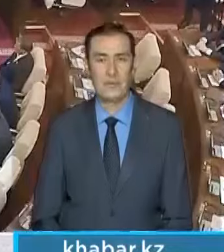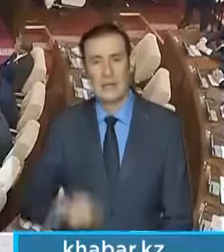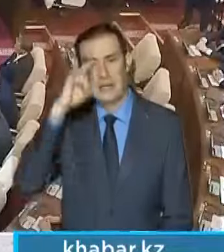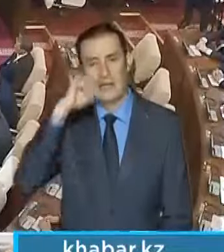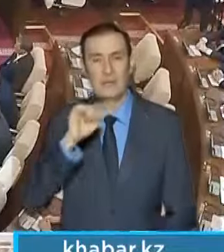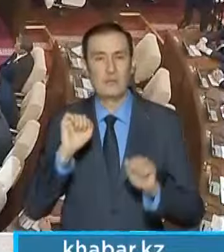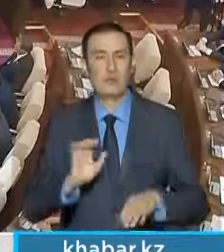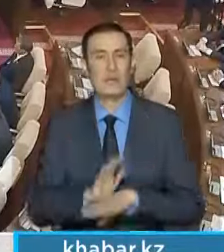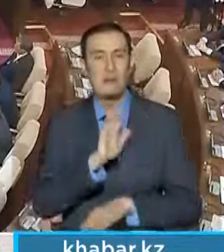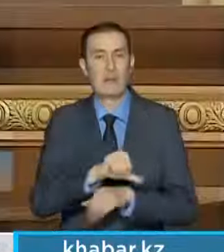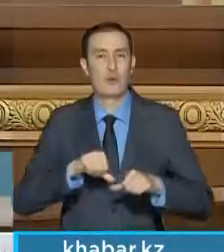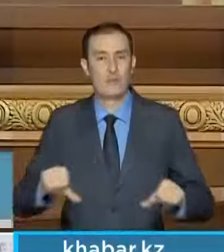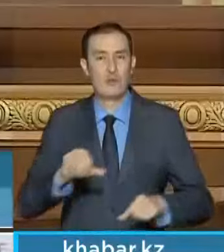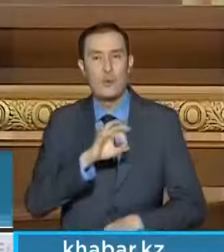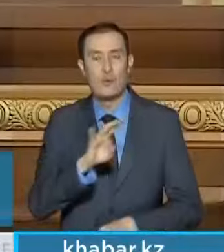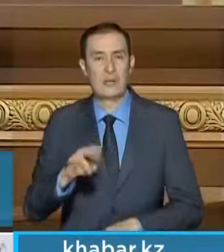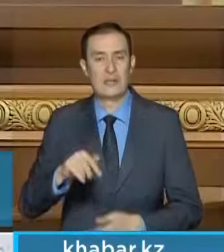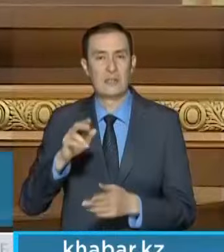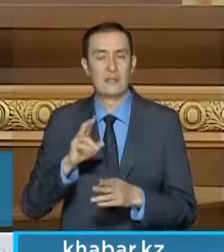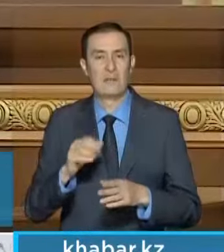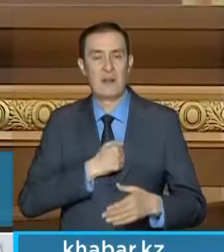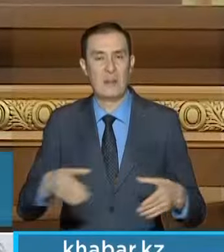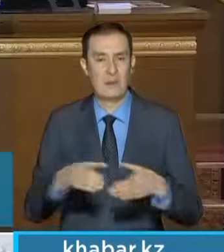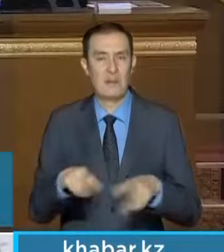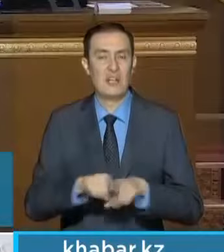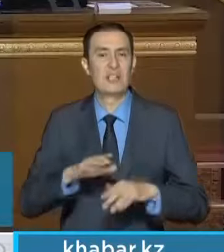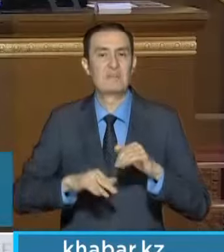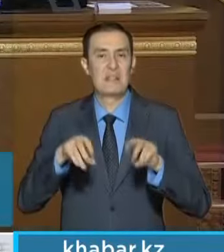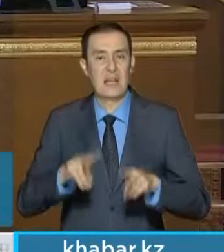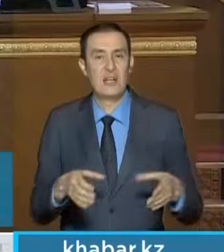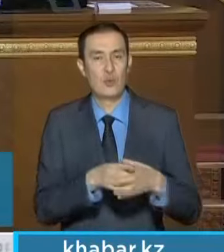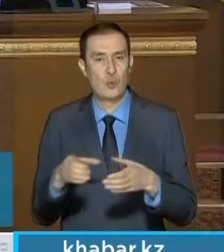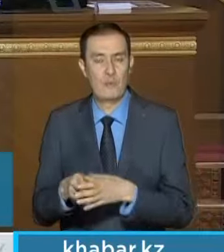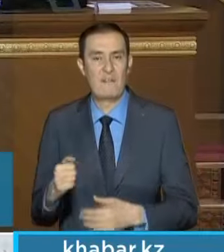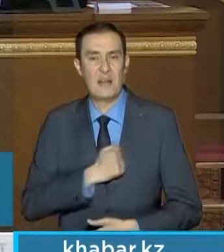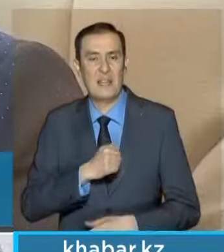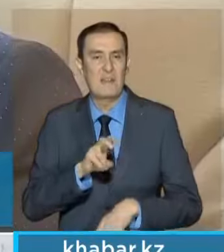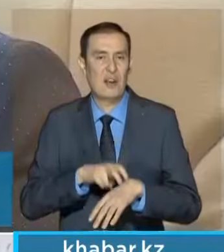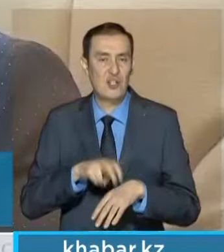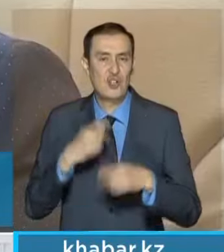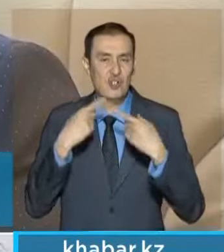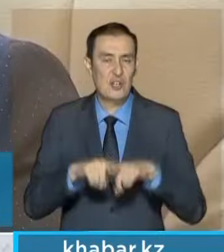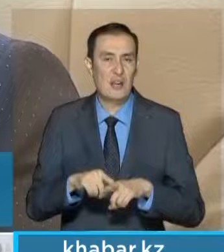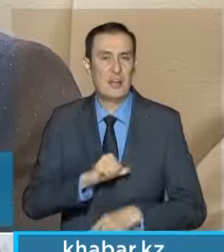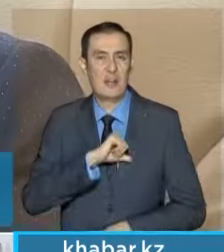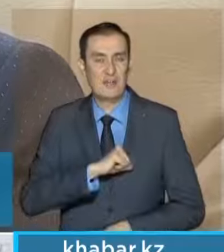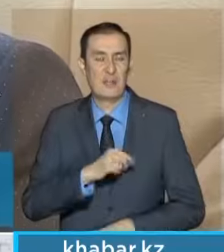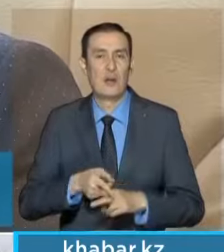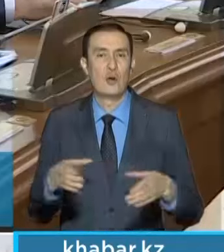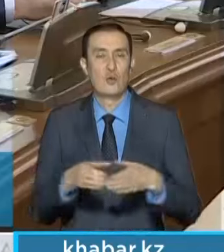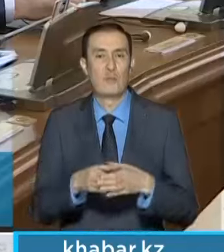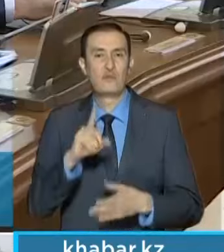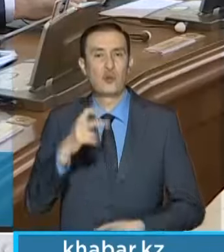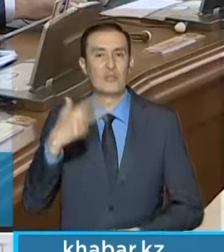Казахстан может отправлять по миссии ООН как стандартные военные подразделения, так и специализированные группы. Это военные медики, инженеры и разведчики. Первая группа в